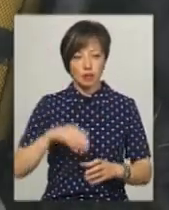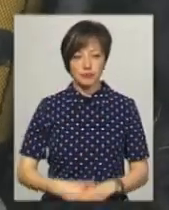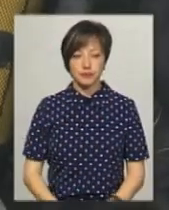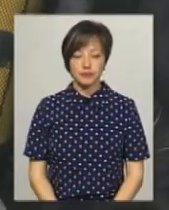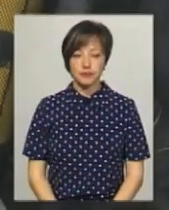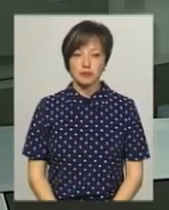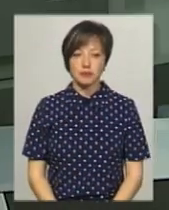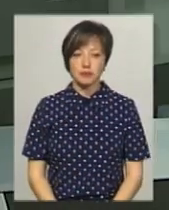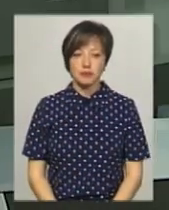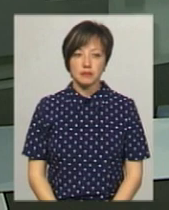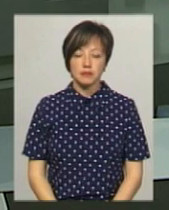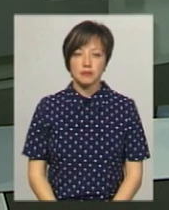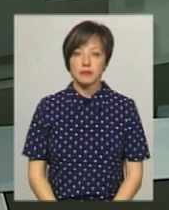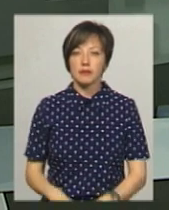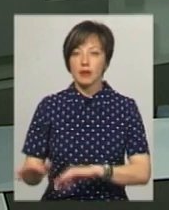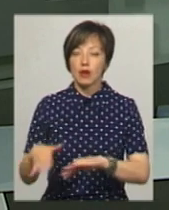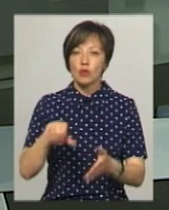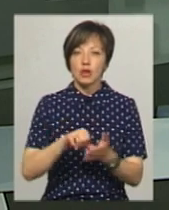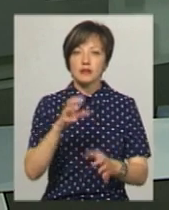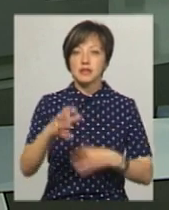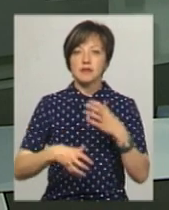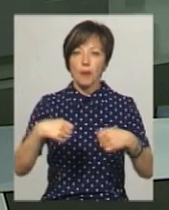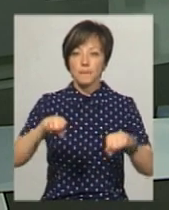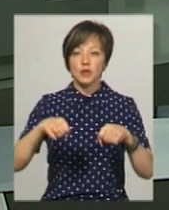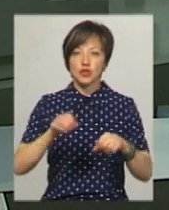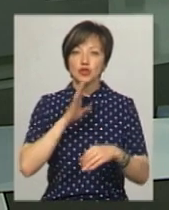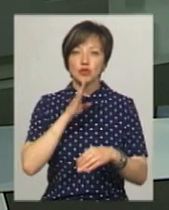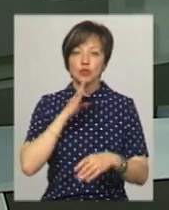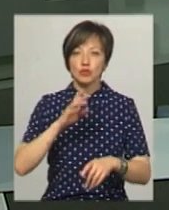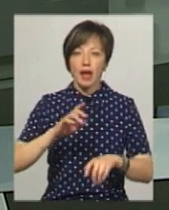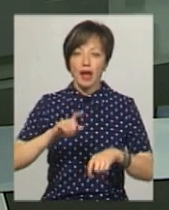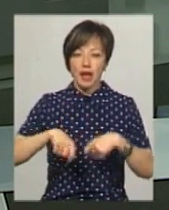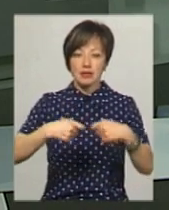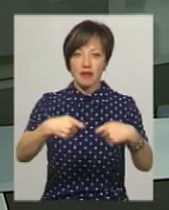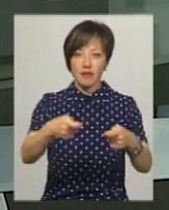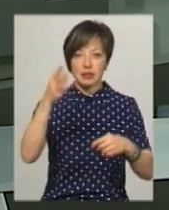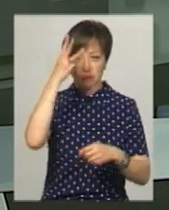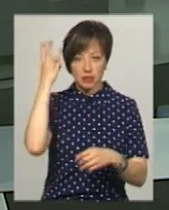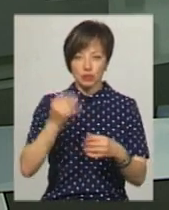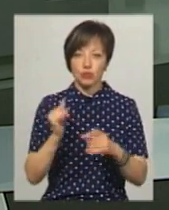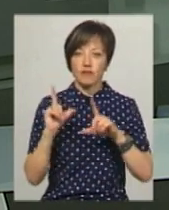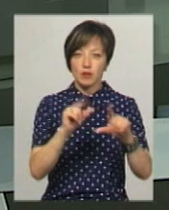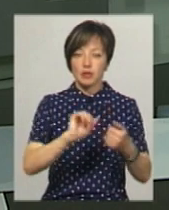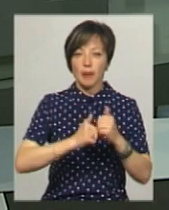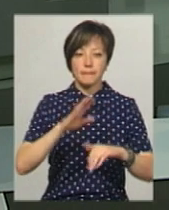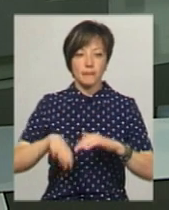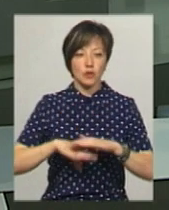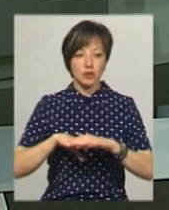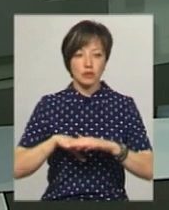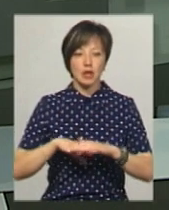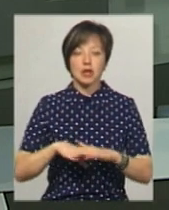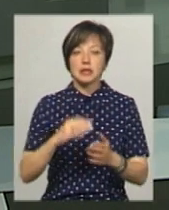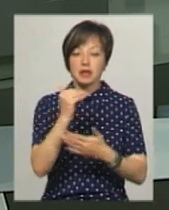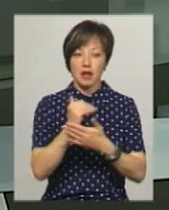Центр. Учасниці Всесвітньої мотоциклетної жіночої естафети з Хмельницького сьогодні вирушили до Кам'янця-Подільського.